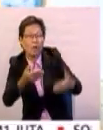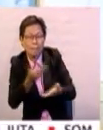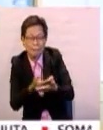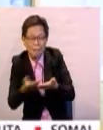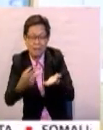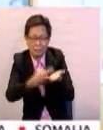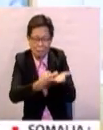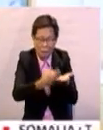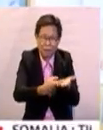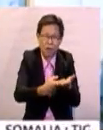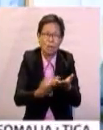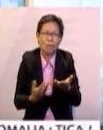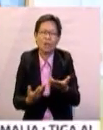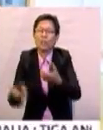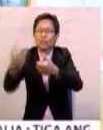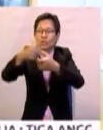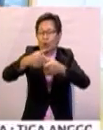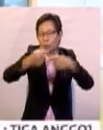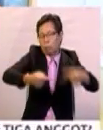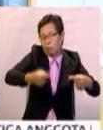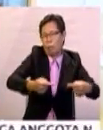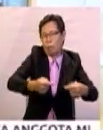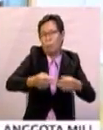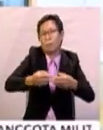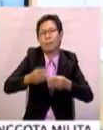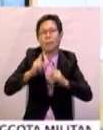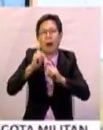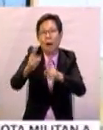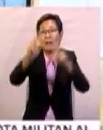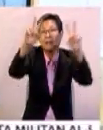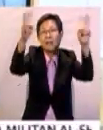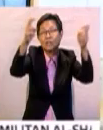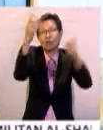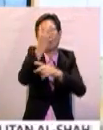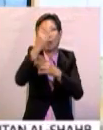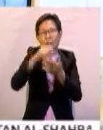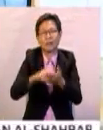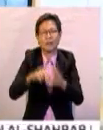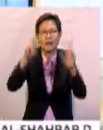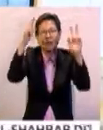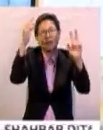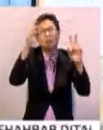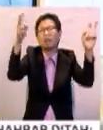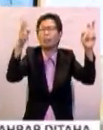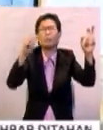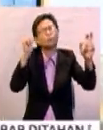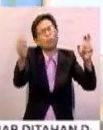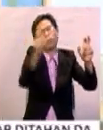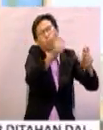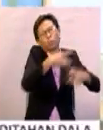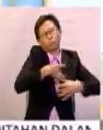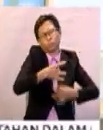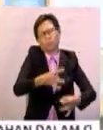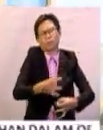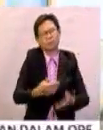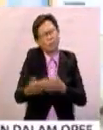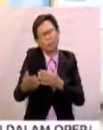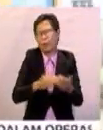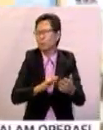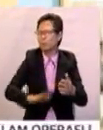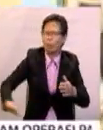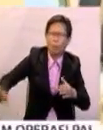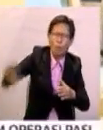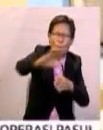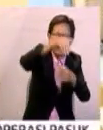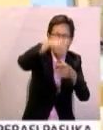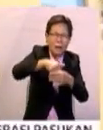tiket, dia join kontes untuk beri tajuk filem ini. Tajuk tu suka hati lah, nak letak apa kan. Semua ada kat